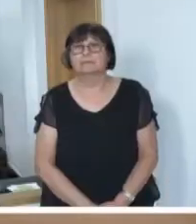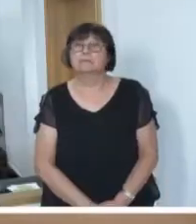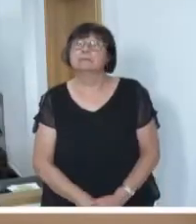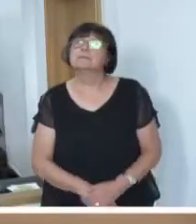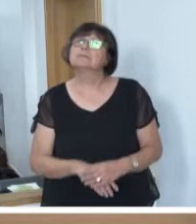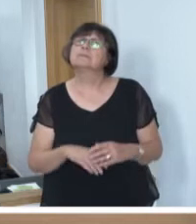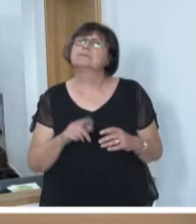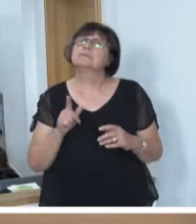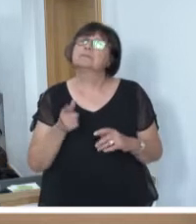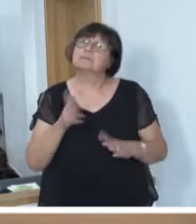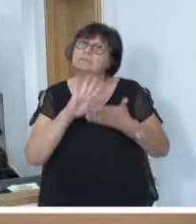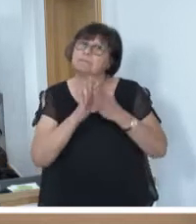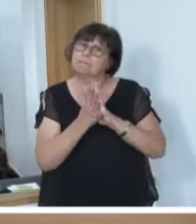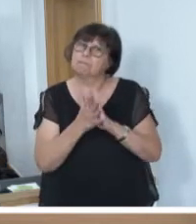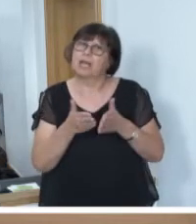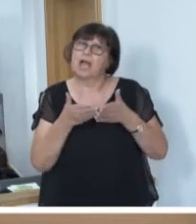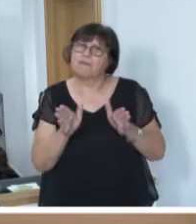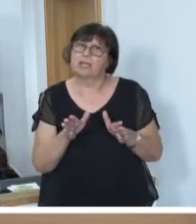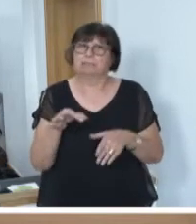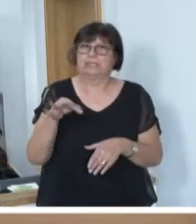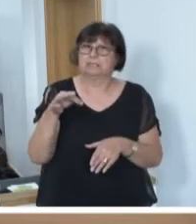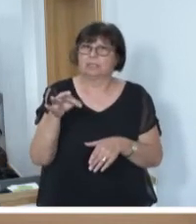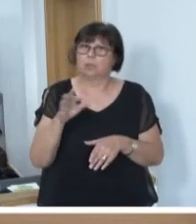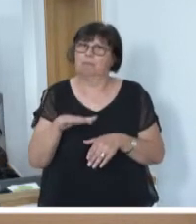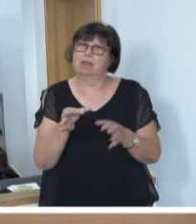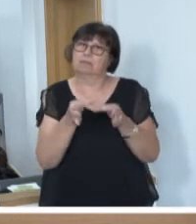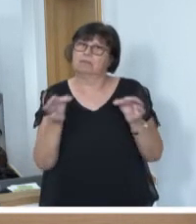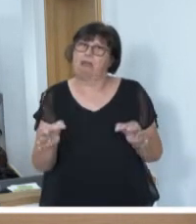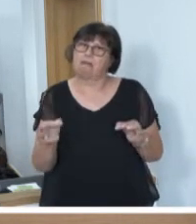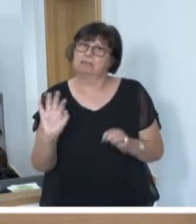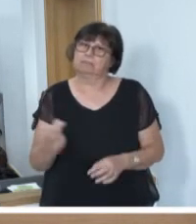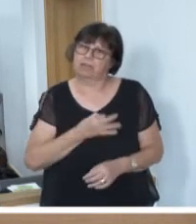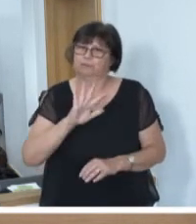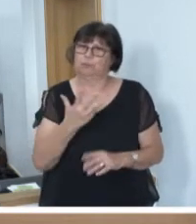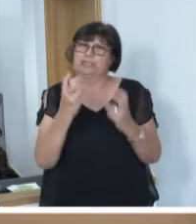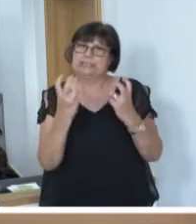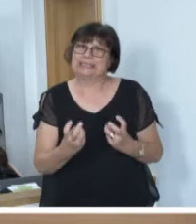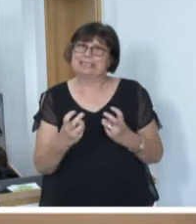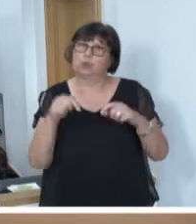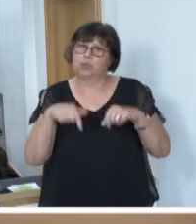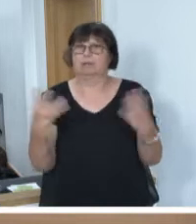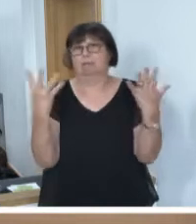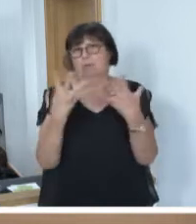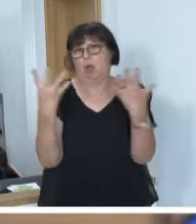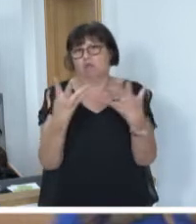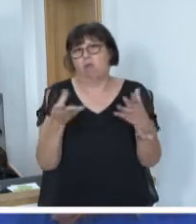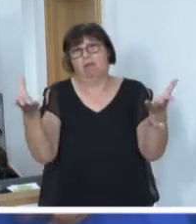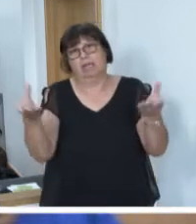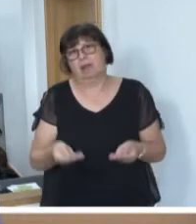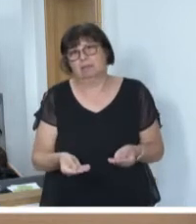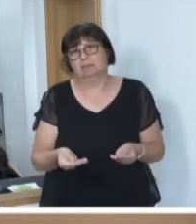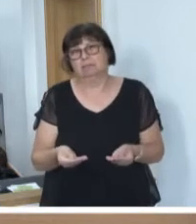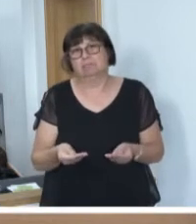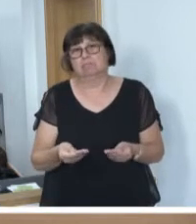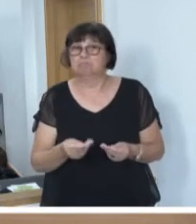Im Einvernehmen mit dem erweiterten Präsidium habe ich den Landtag des Saarlandes zu seiner 5. Sitzung für heute 9 Uhr einberufen